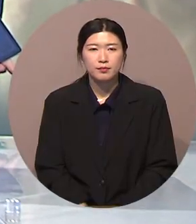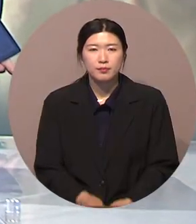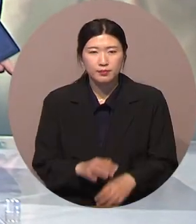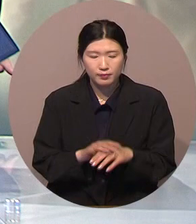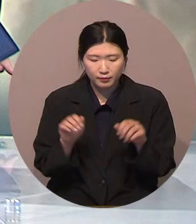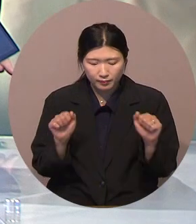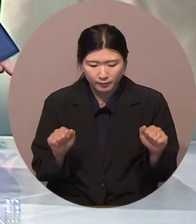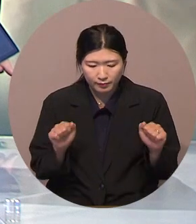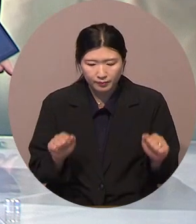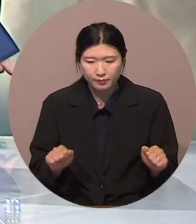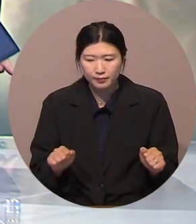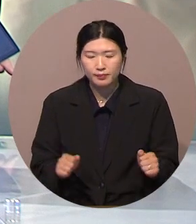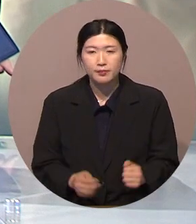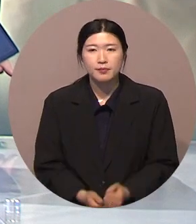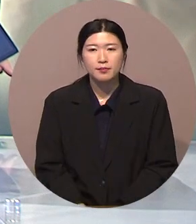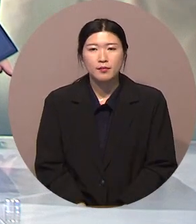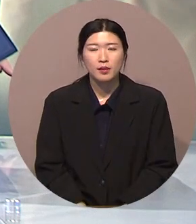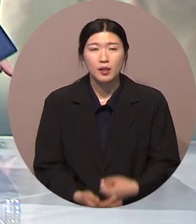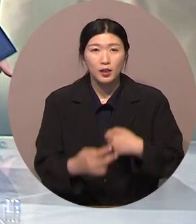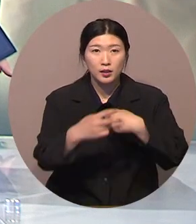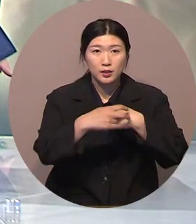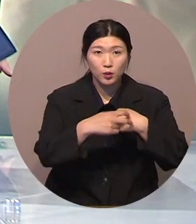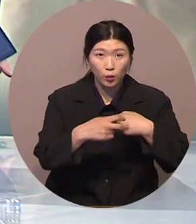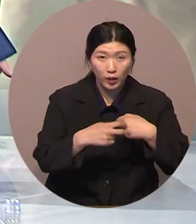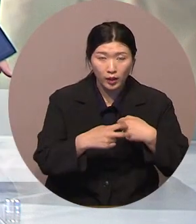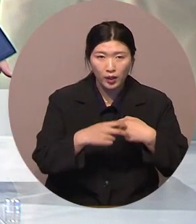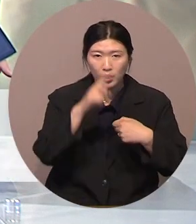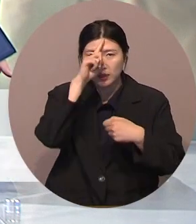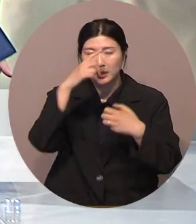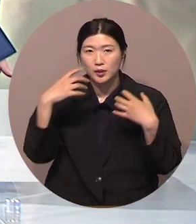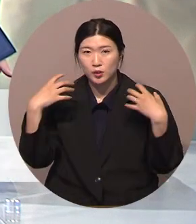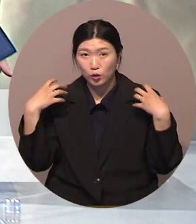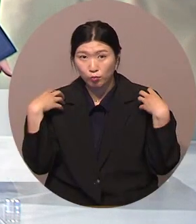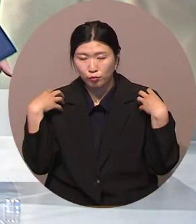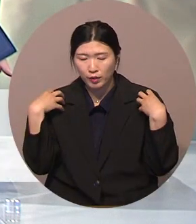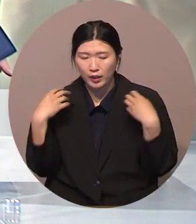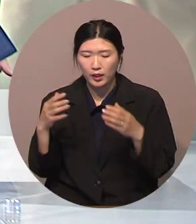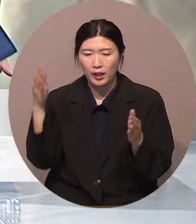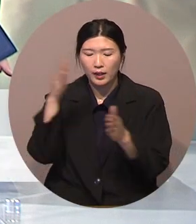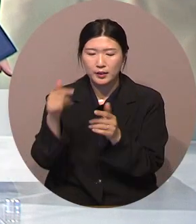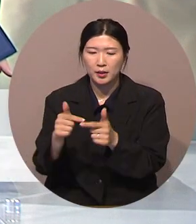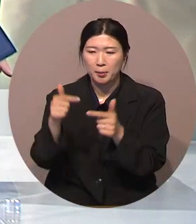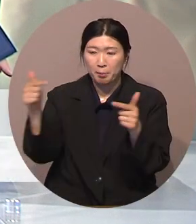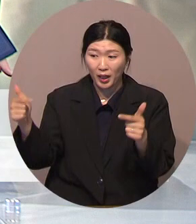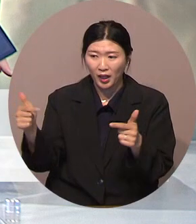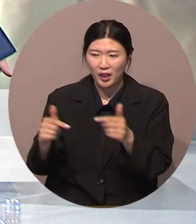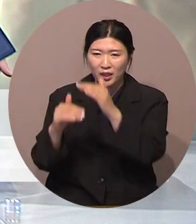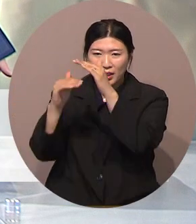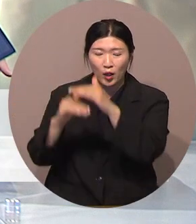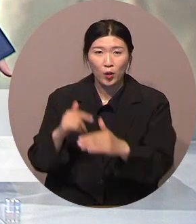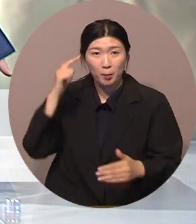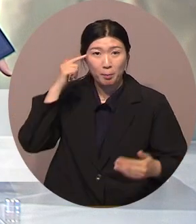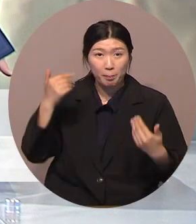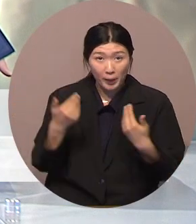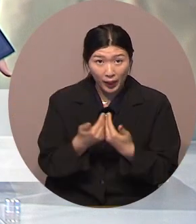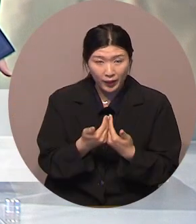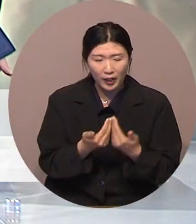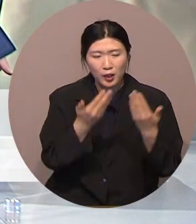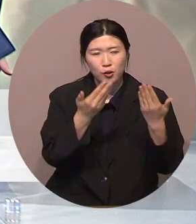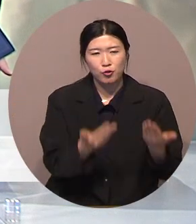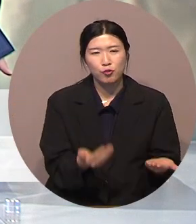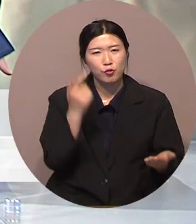여러분 안녕하십니까 의료계가 정부의 의대정원 증원에 반발하며 예고한 집단 휴진이 하루 앞으로